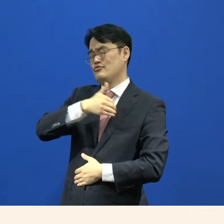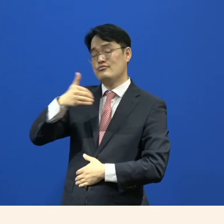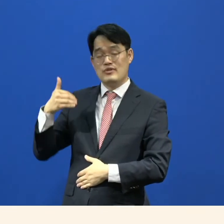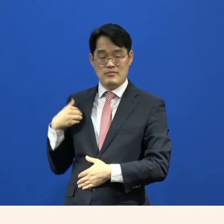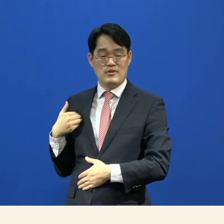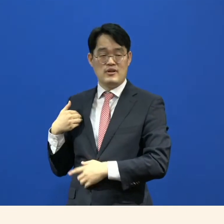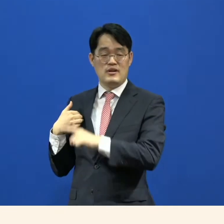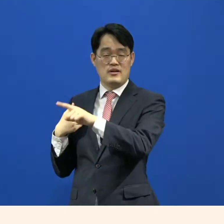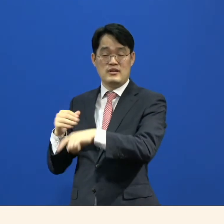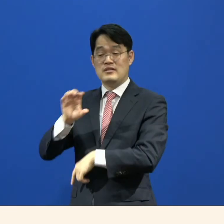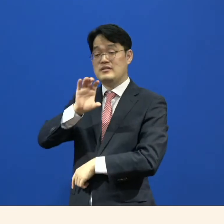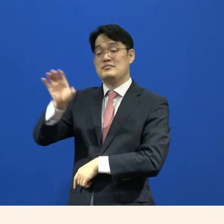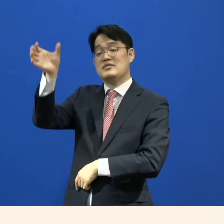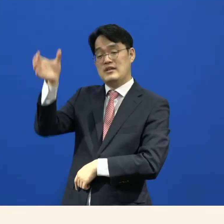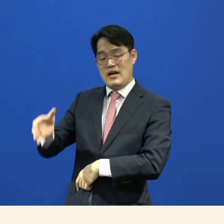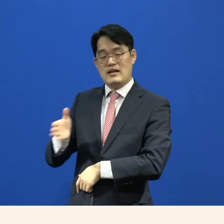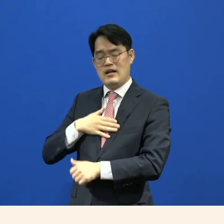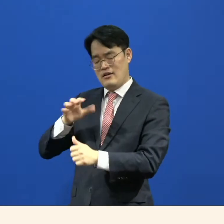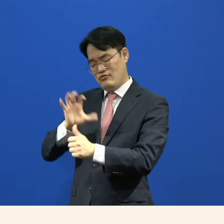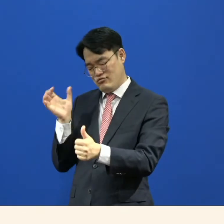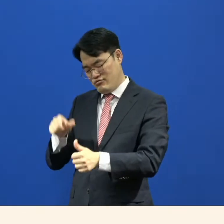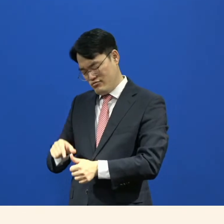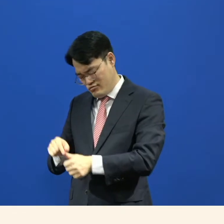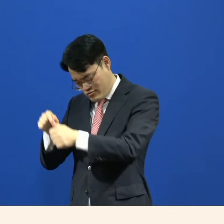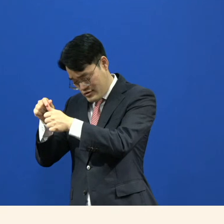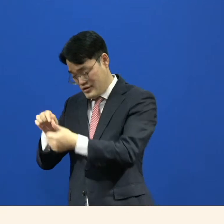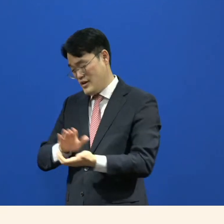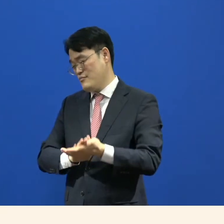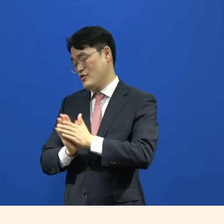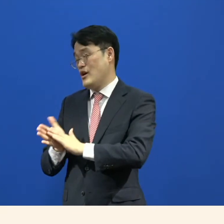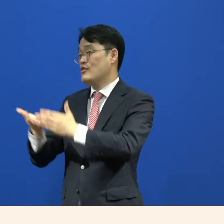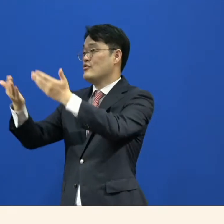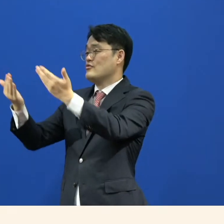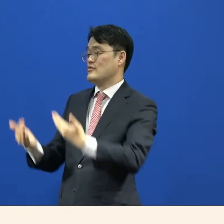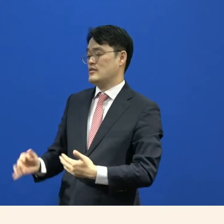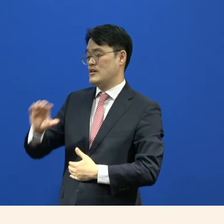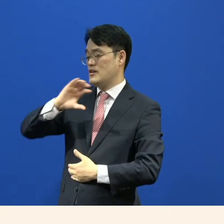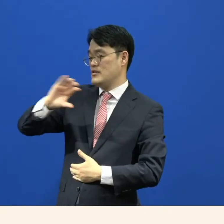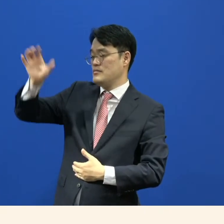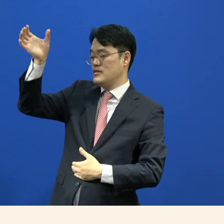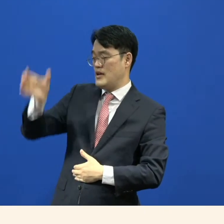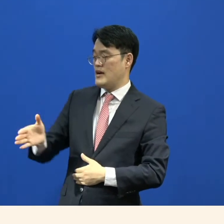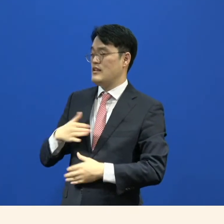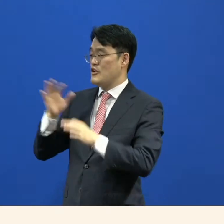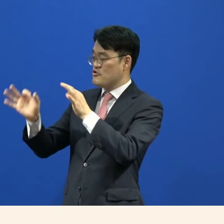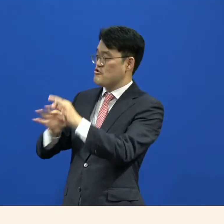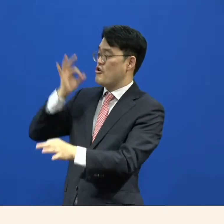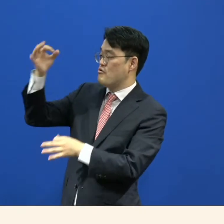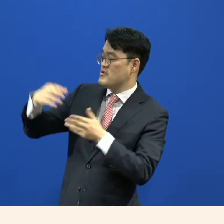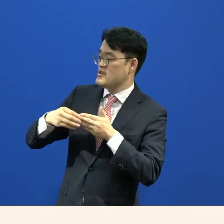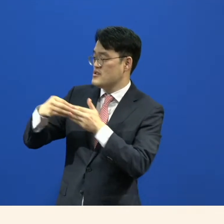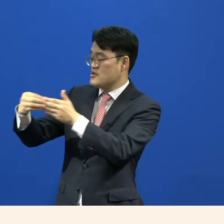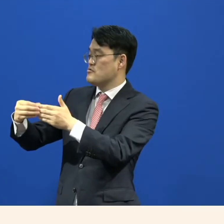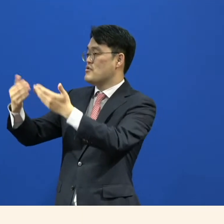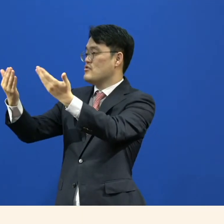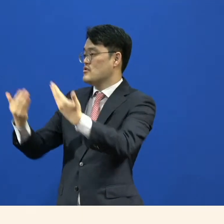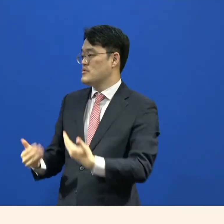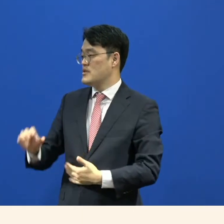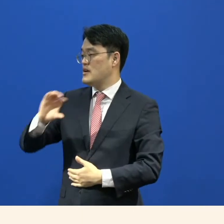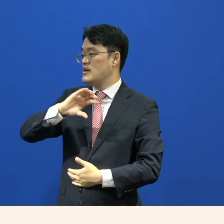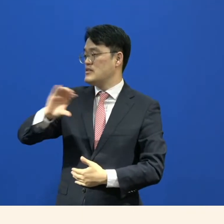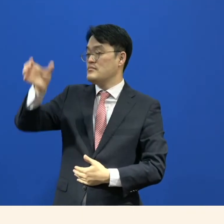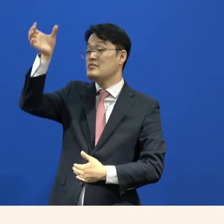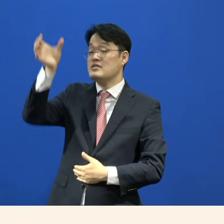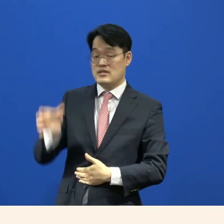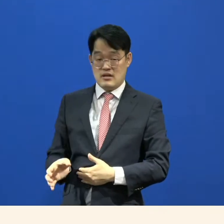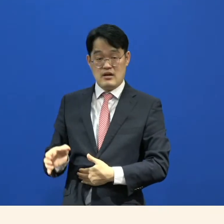살렸었습니다. 그 십자가 나를 변화시켰습니다. 그 십자가가 나를 영원으로 인도해 주실 것입니다. 그 십자가 위에 내